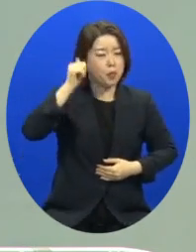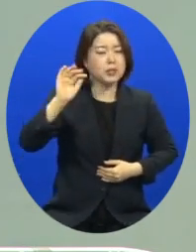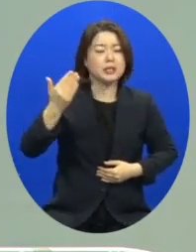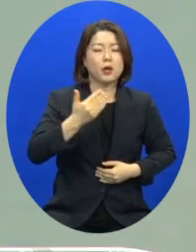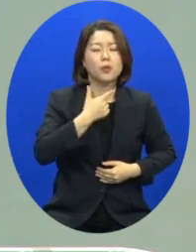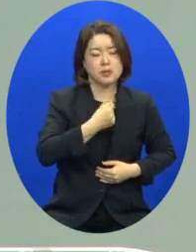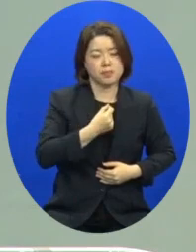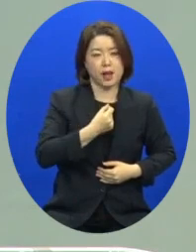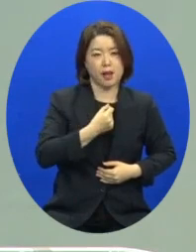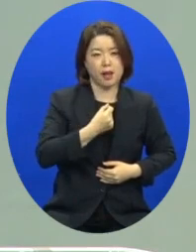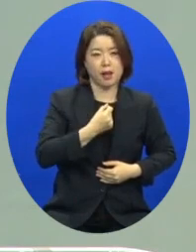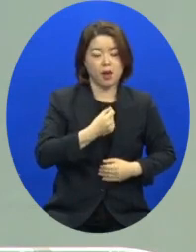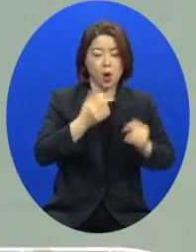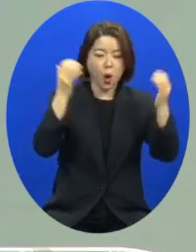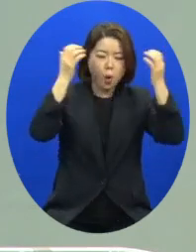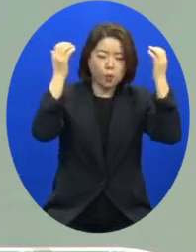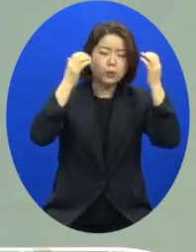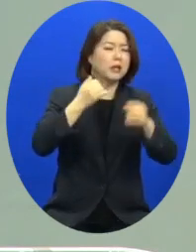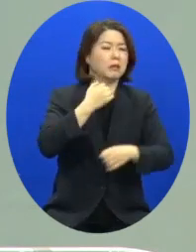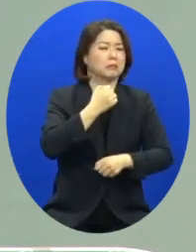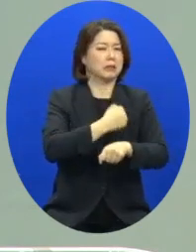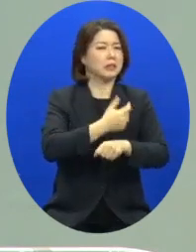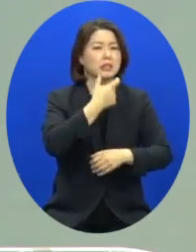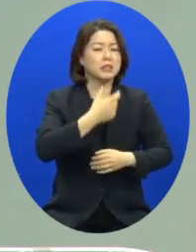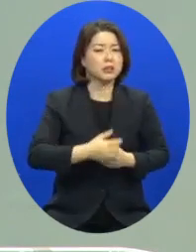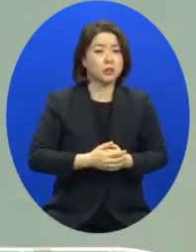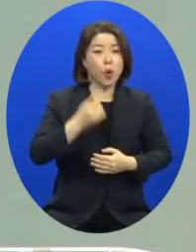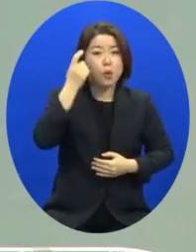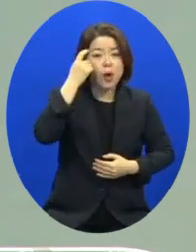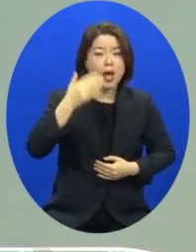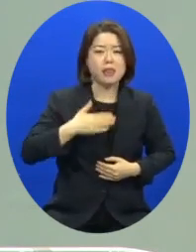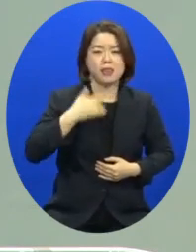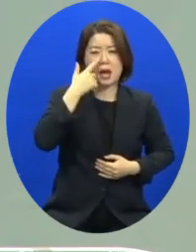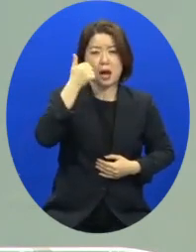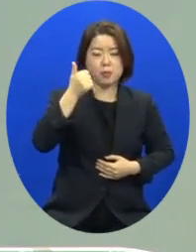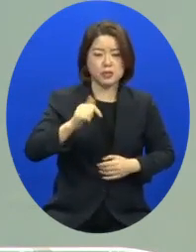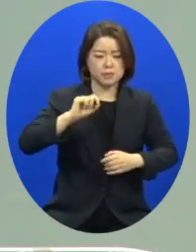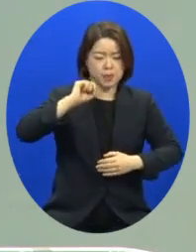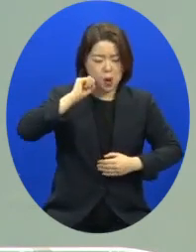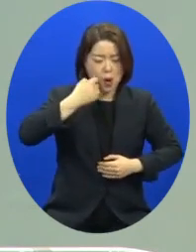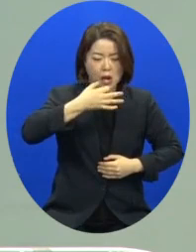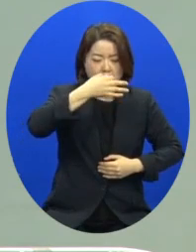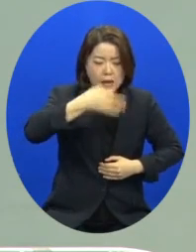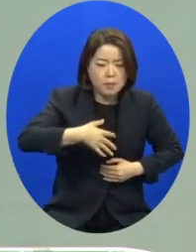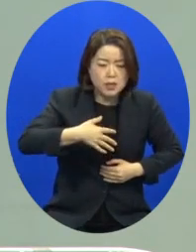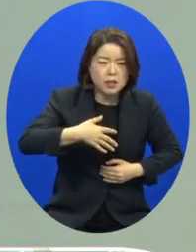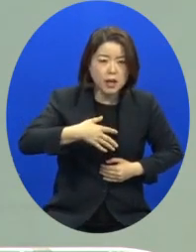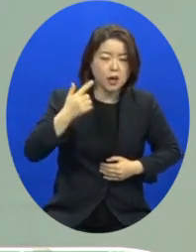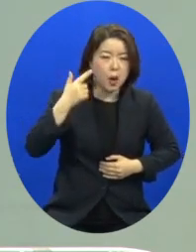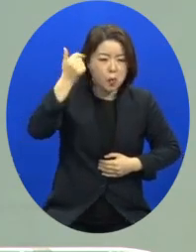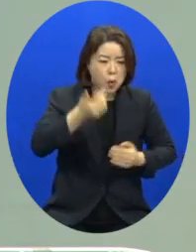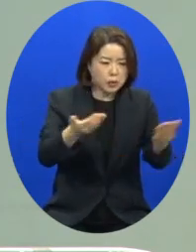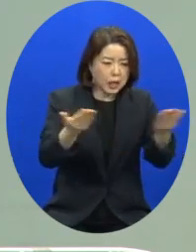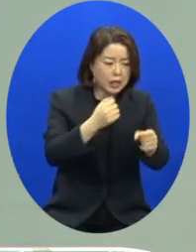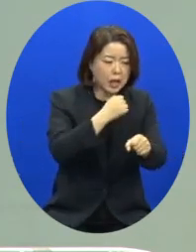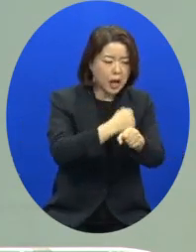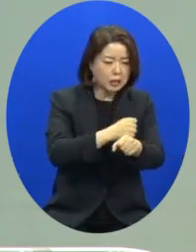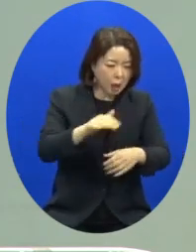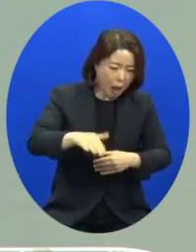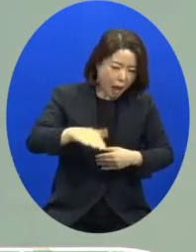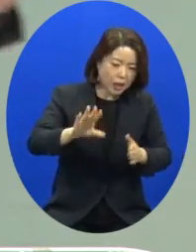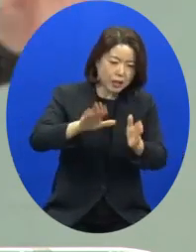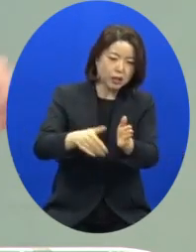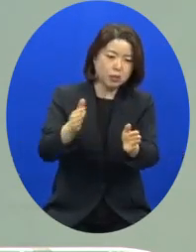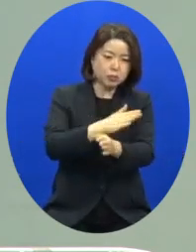되었으면 좋겠다. 고생 안 하고 싶었어요. 저희 아버님이 어렵게 목회하시는 것을 어려서부터 보면서